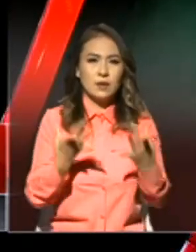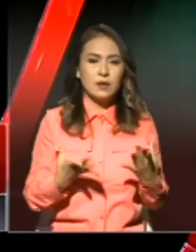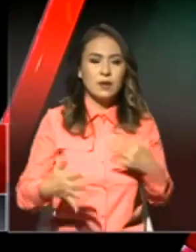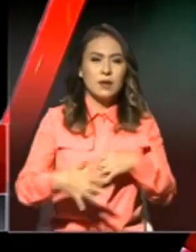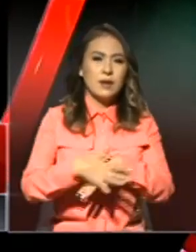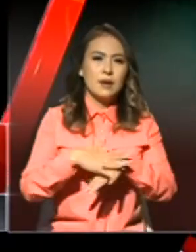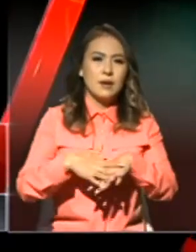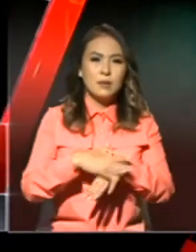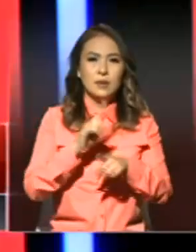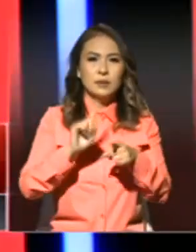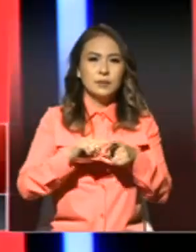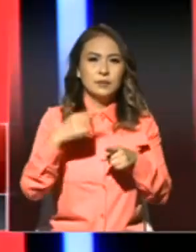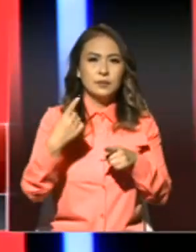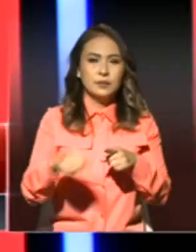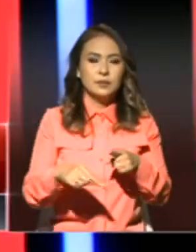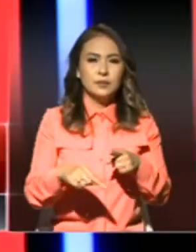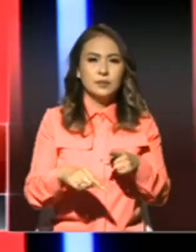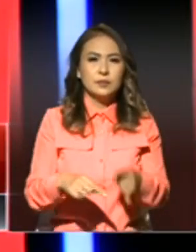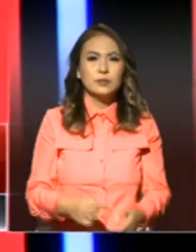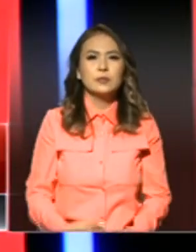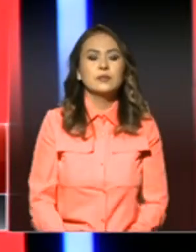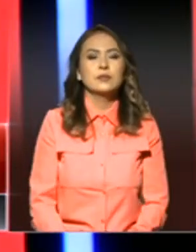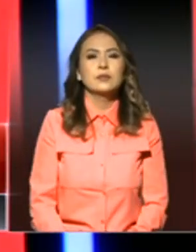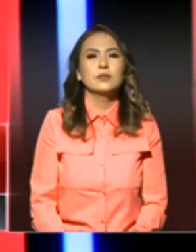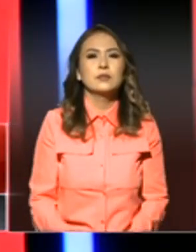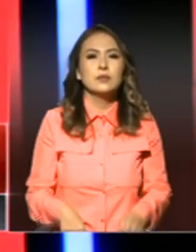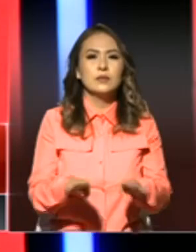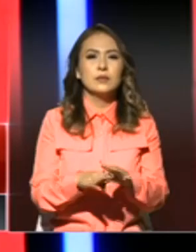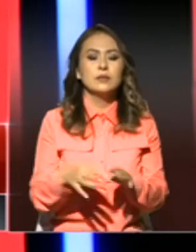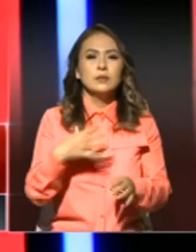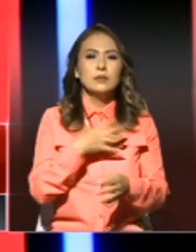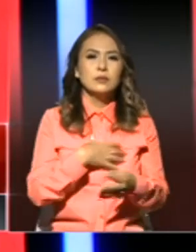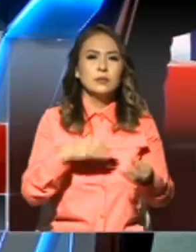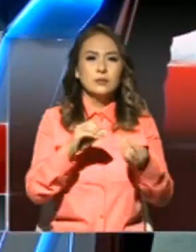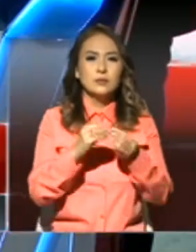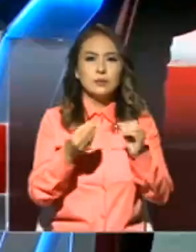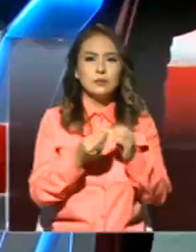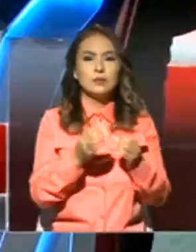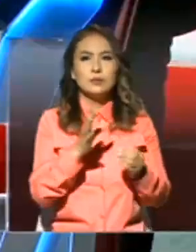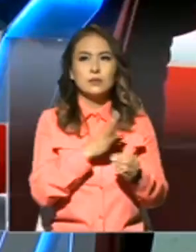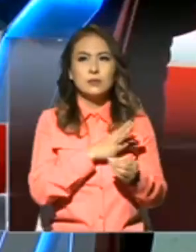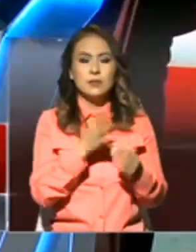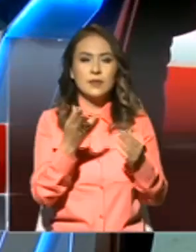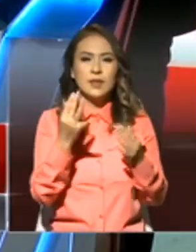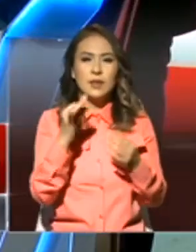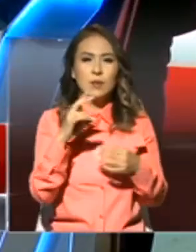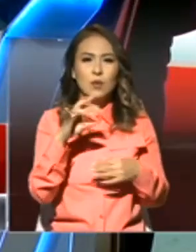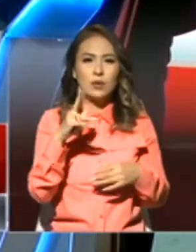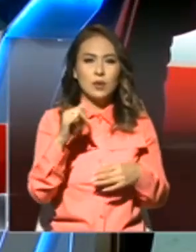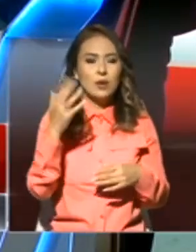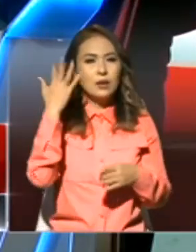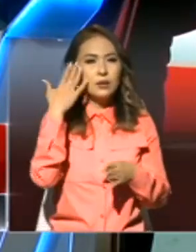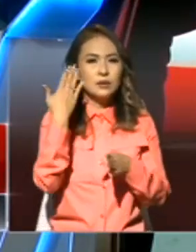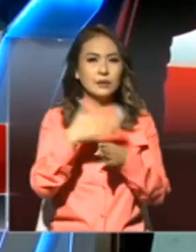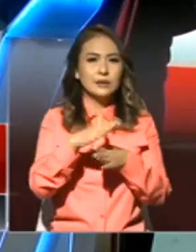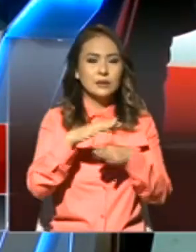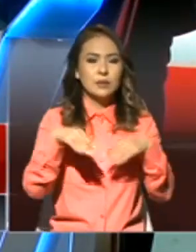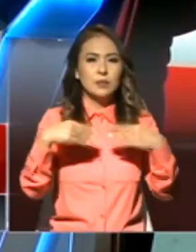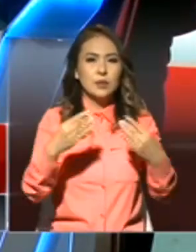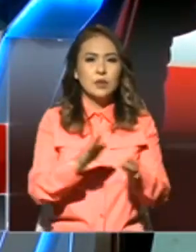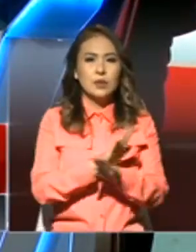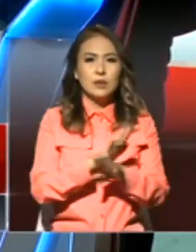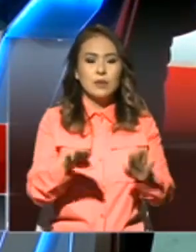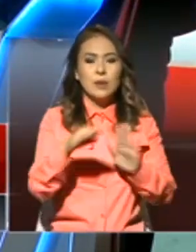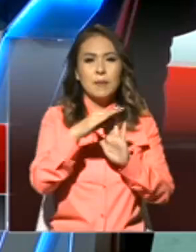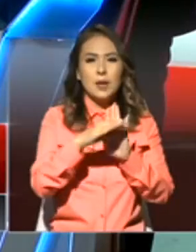айтуға тіптен келмейді. Негізінде келмейді. Бұл жердегі негізгі мәселенің түп тамыры бұл ғана ипотекалық несие беру бағдарламаларында емес. Оның